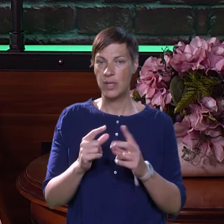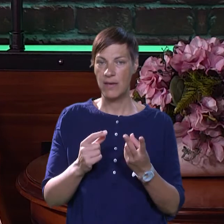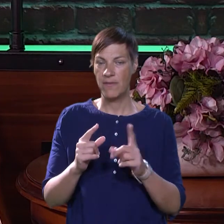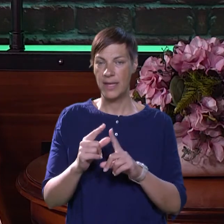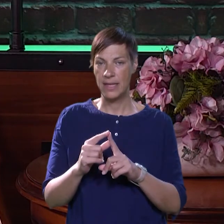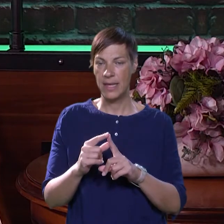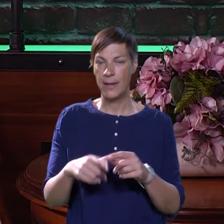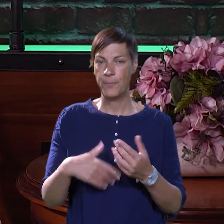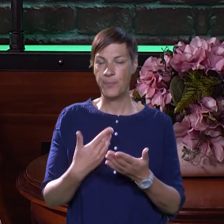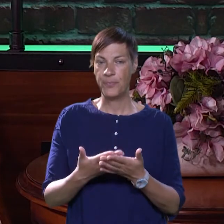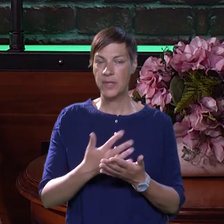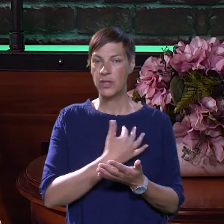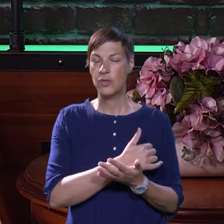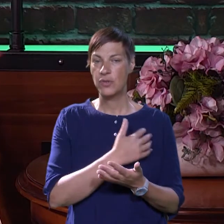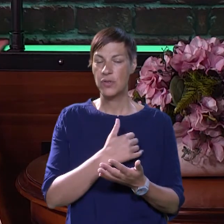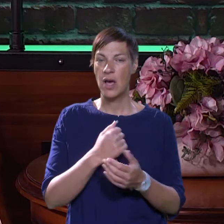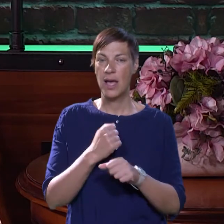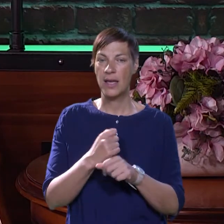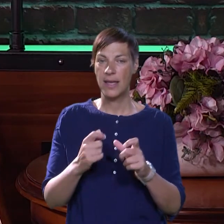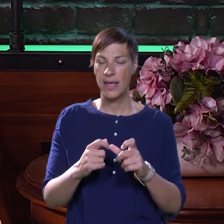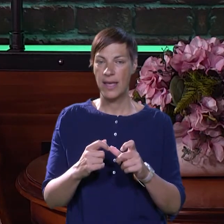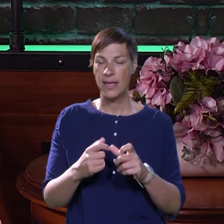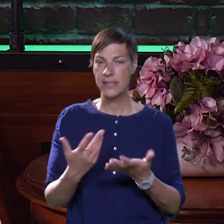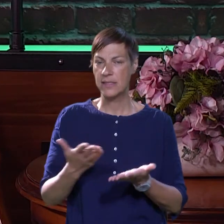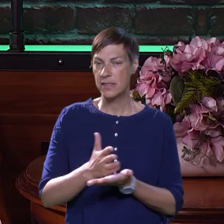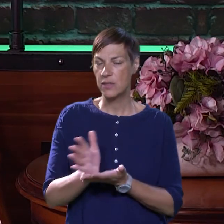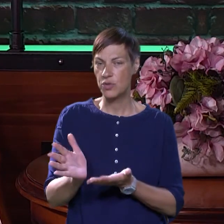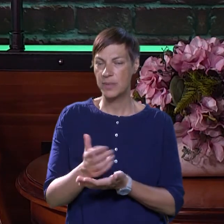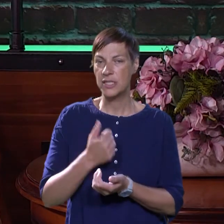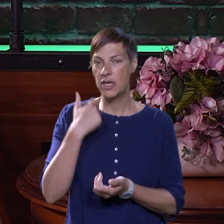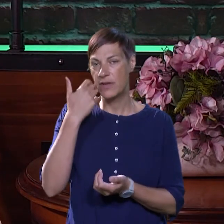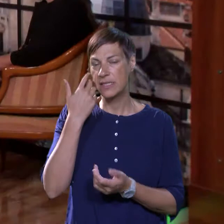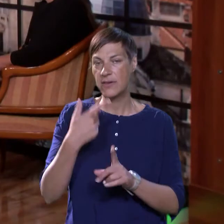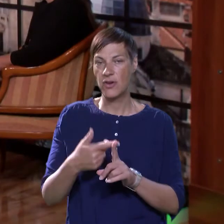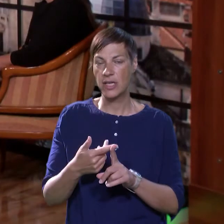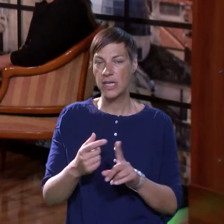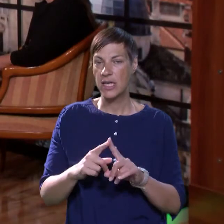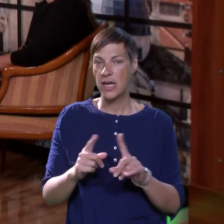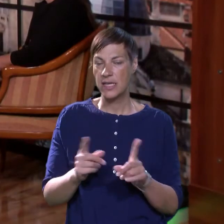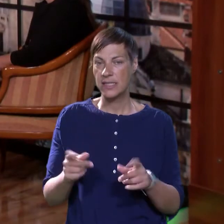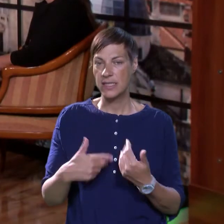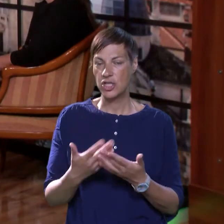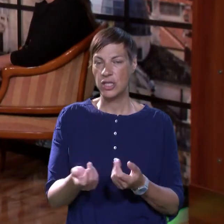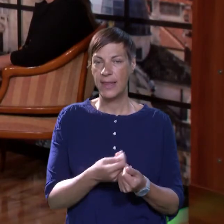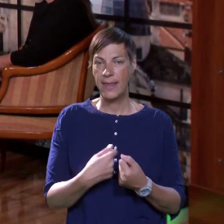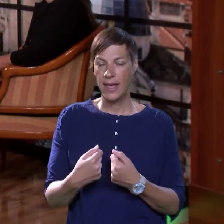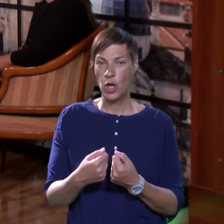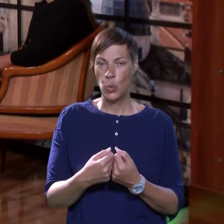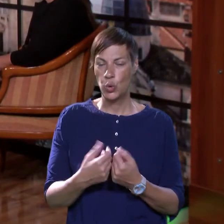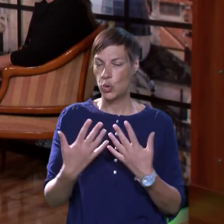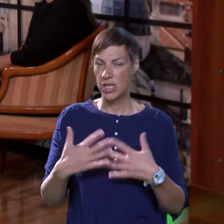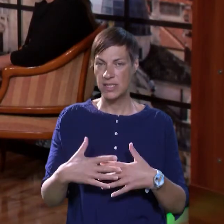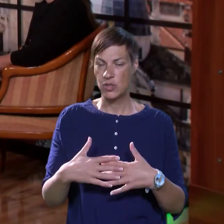vatrogasna društva, to su Hrvatska gorska služba spašavanja, to su službe spašavanja Crvenog križa i različite, a da ne pričamo, dakle, i ovi